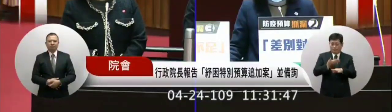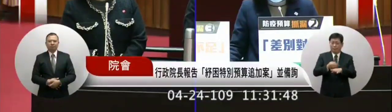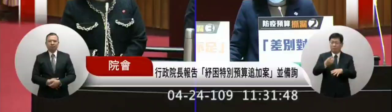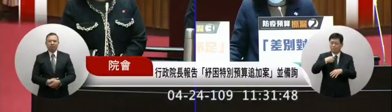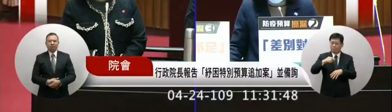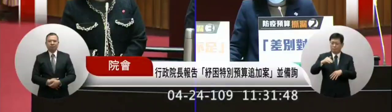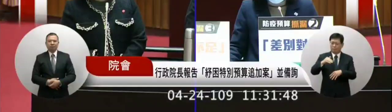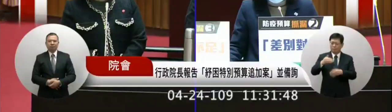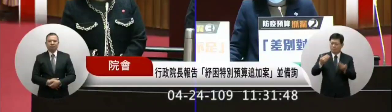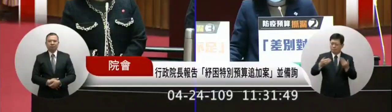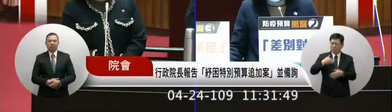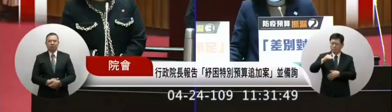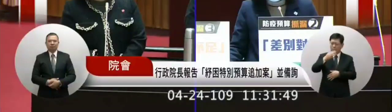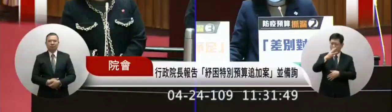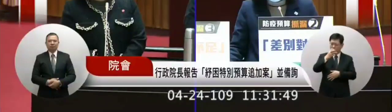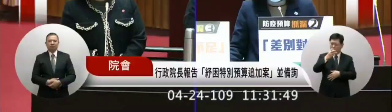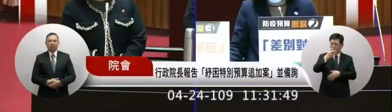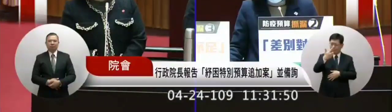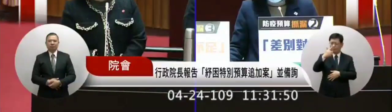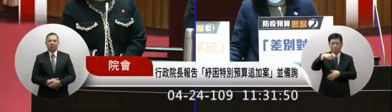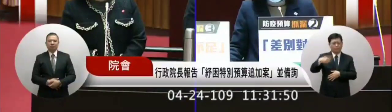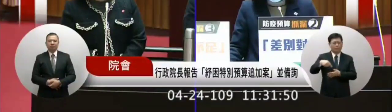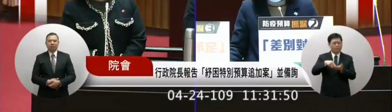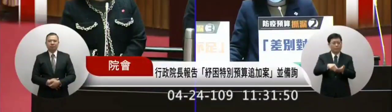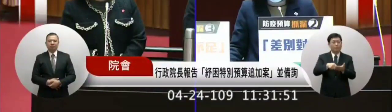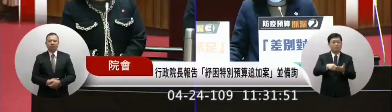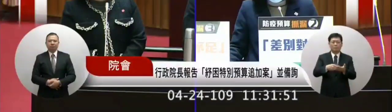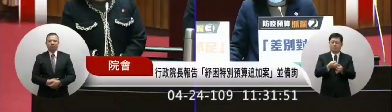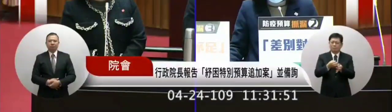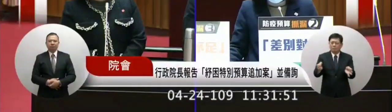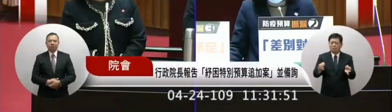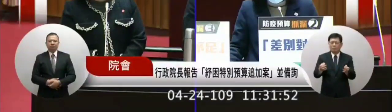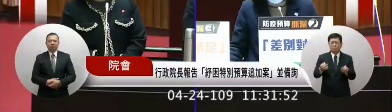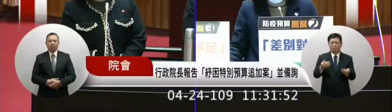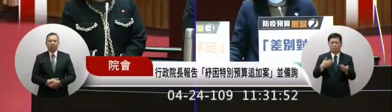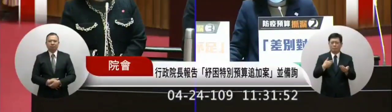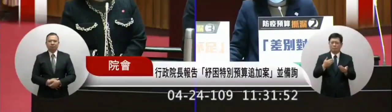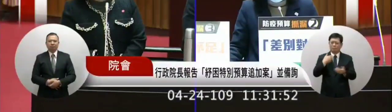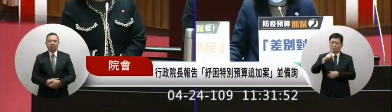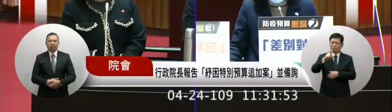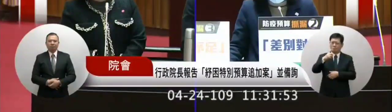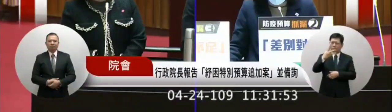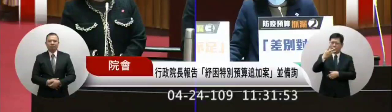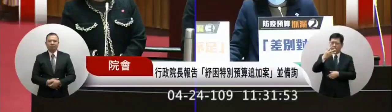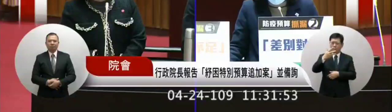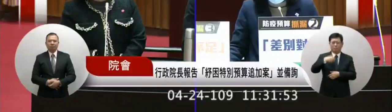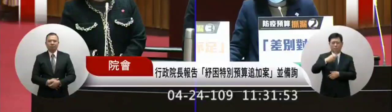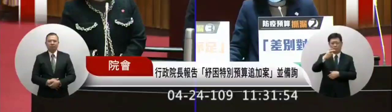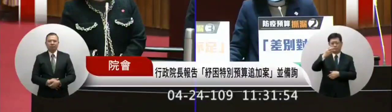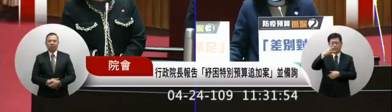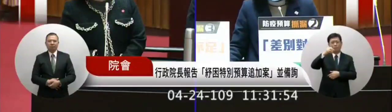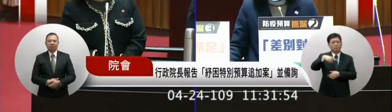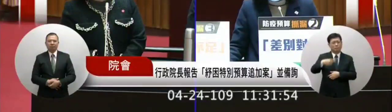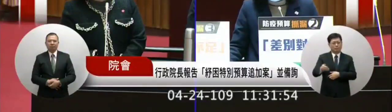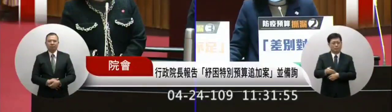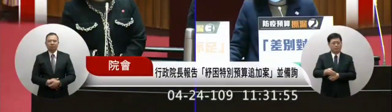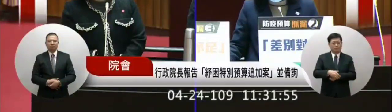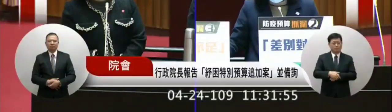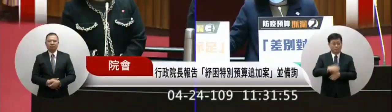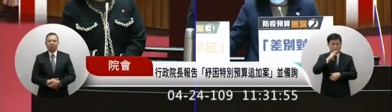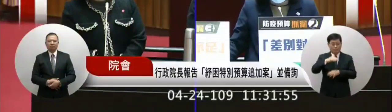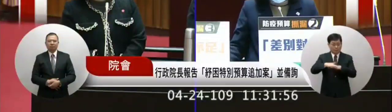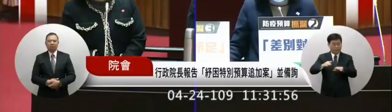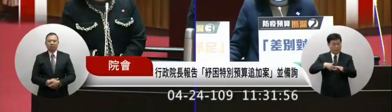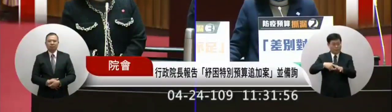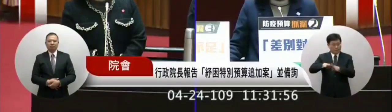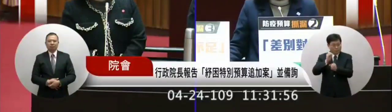业只有900多万。936人申请啊，只有给了这个核发68人，28万左右。安心